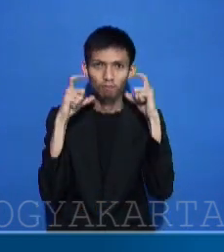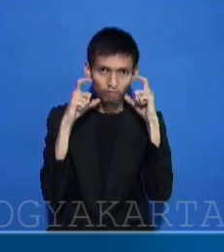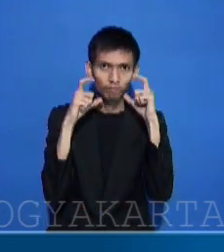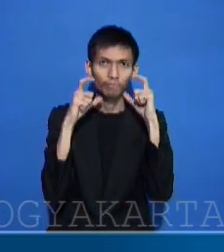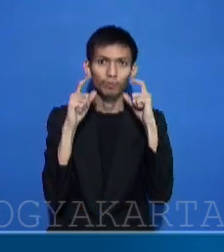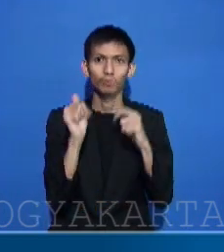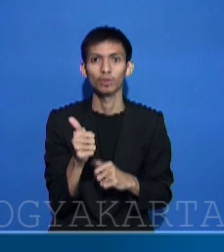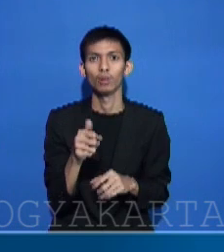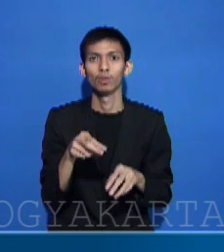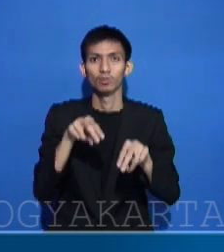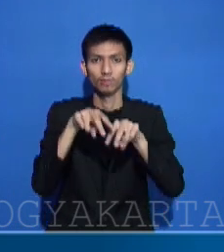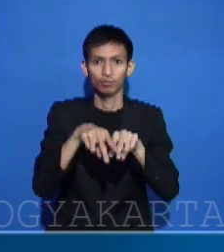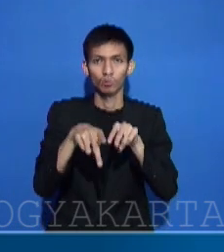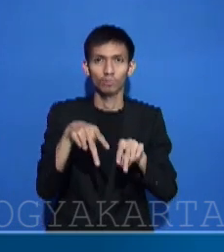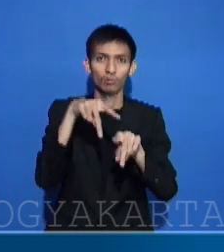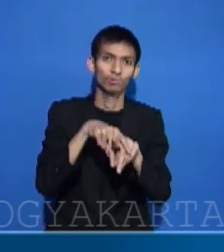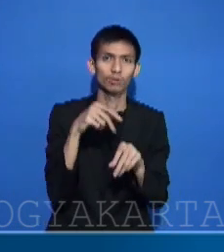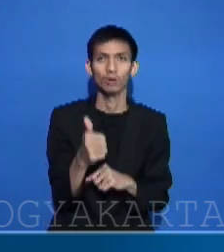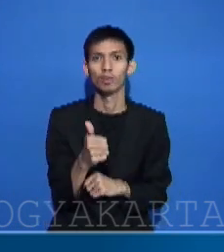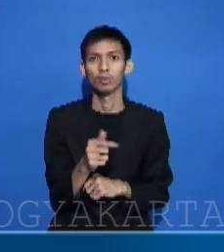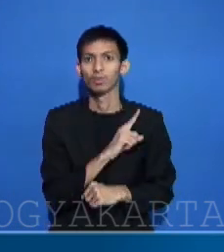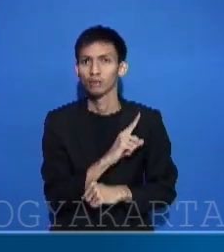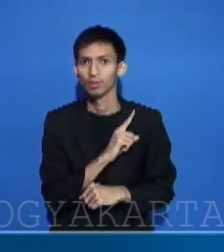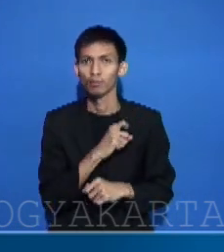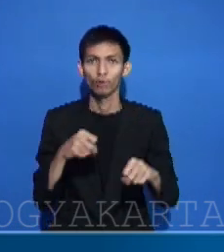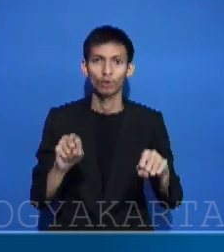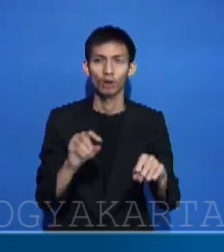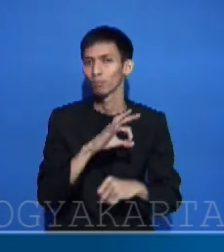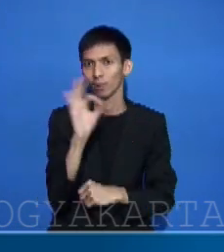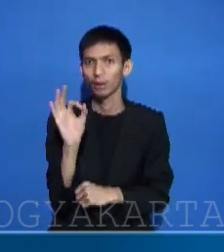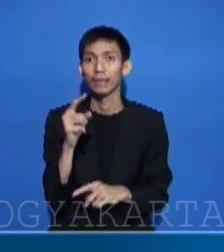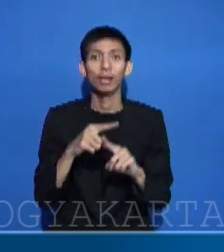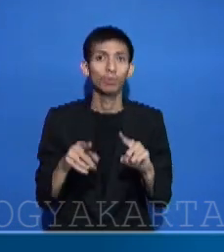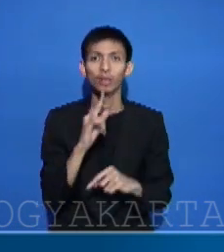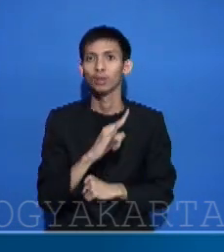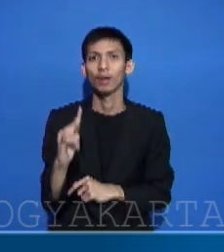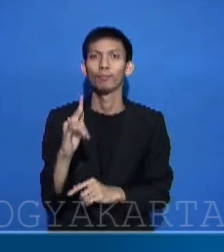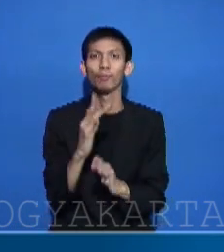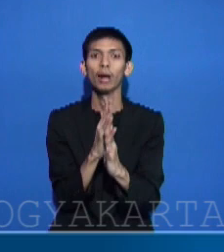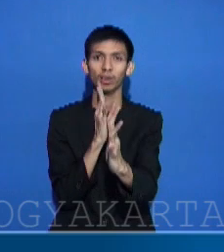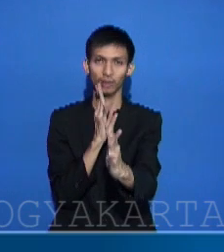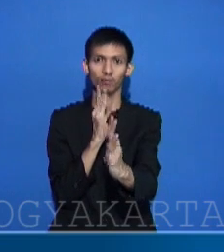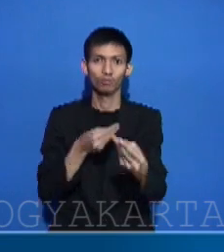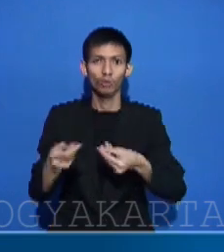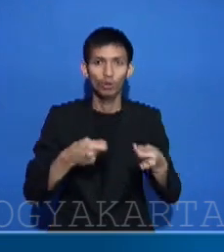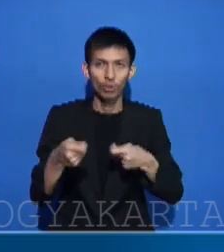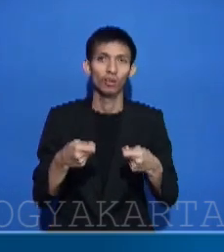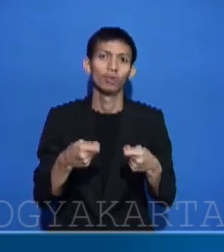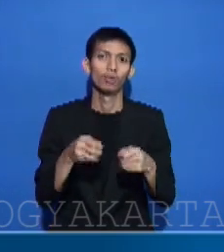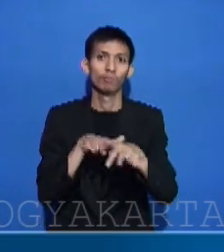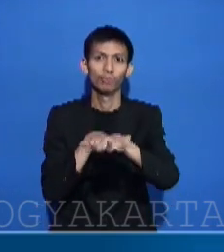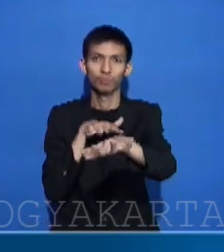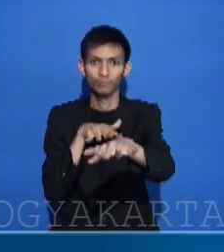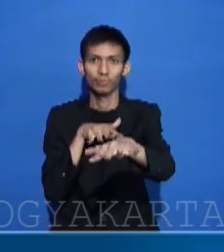diperbolehkan berboncengan. Namun demikian, ketertiban tetap dijaga mulai dari mengatur antrian kendaraan hingga